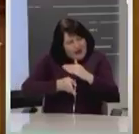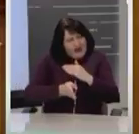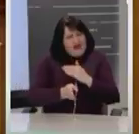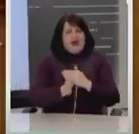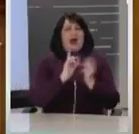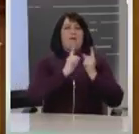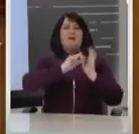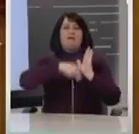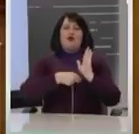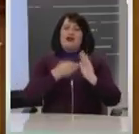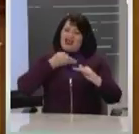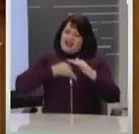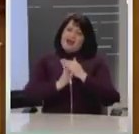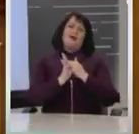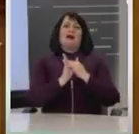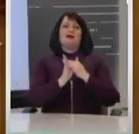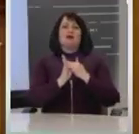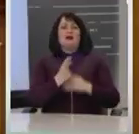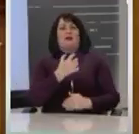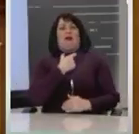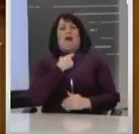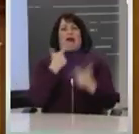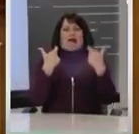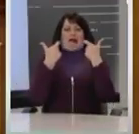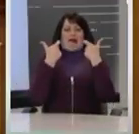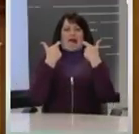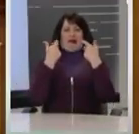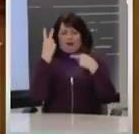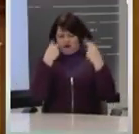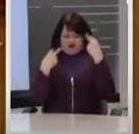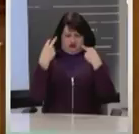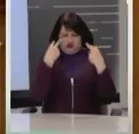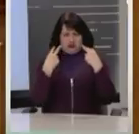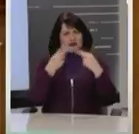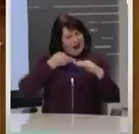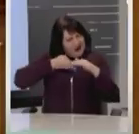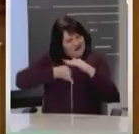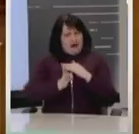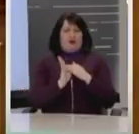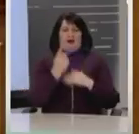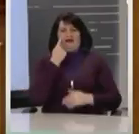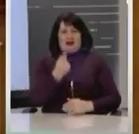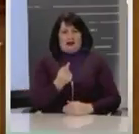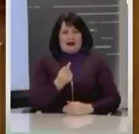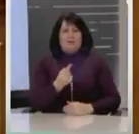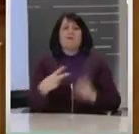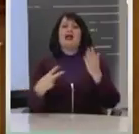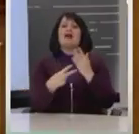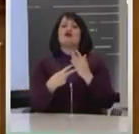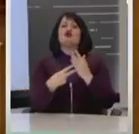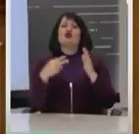τα μνημόνια και από την ασφιχτική επιτροπή που της επιβλήθη και ότι τον Αύγουστο